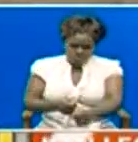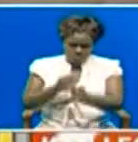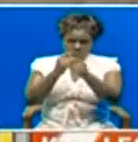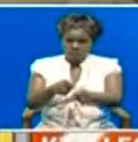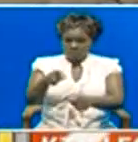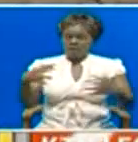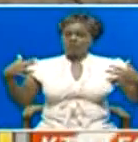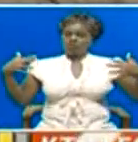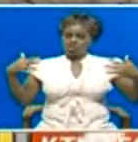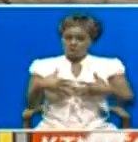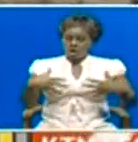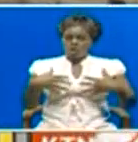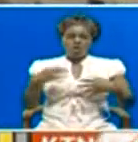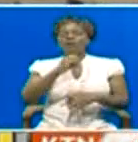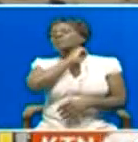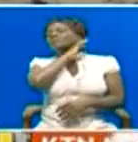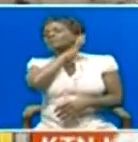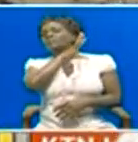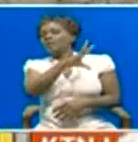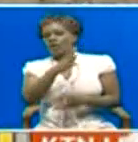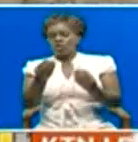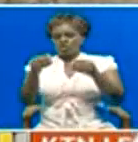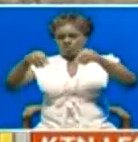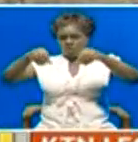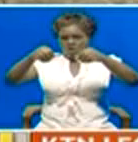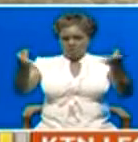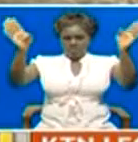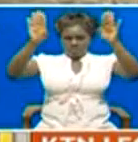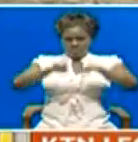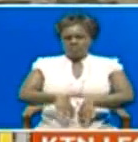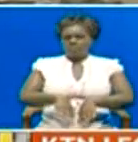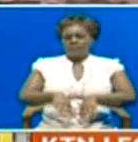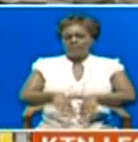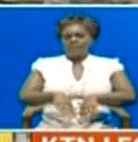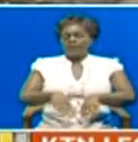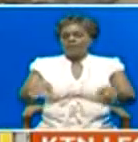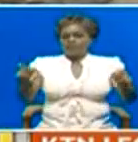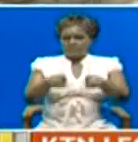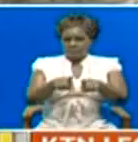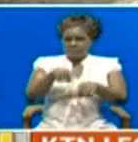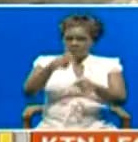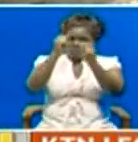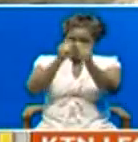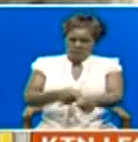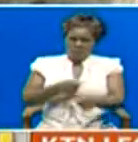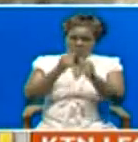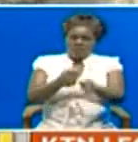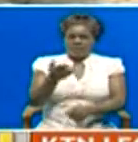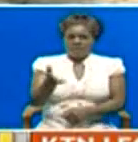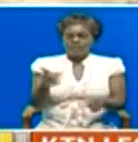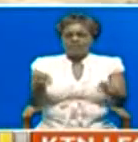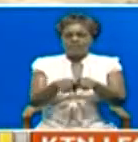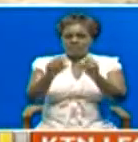anadai kushtushwa na mlio uliotokana na kuanguka kwa kifusi hicho cha mchanga. Upande aliofanya kazi mwenda zake, juhudi